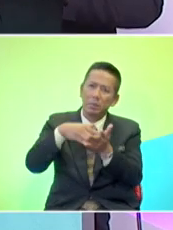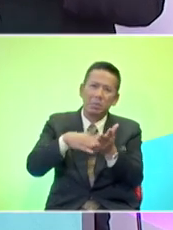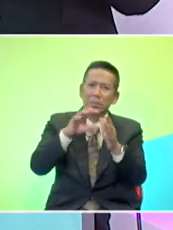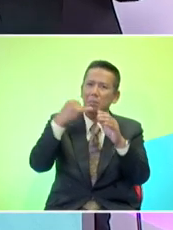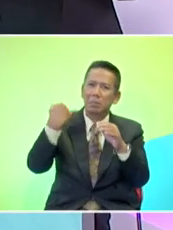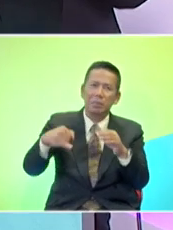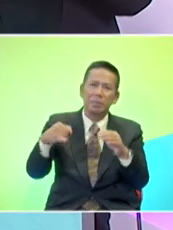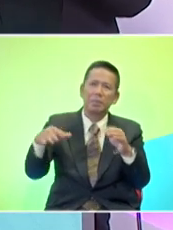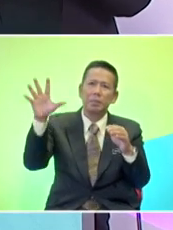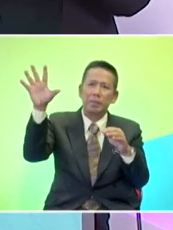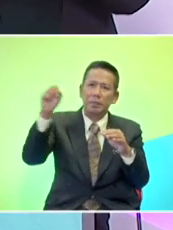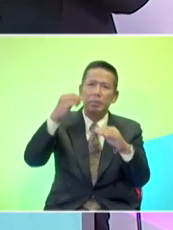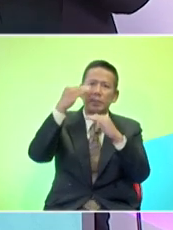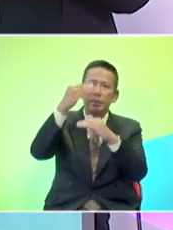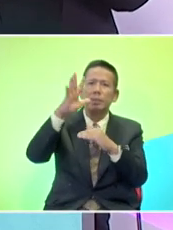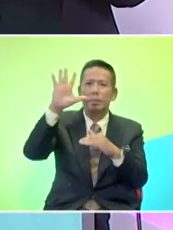sebab